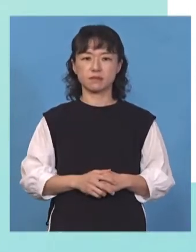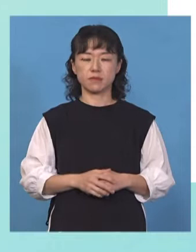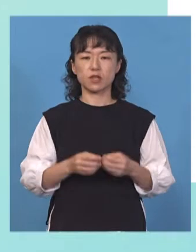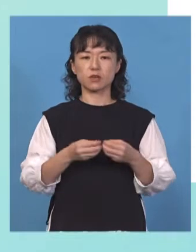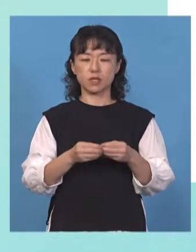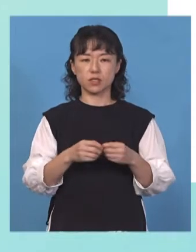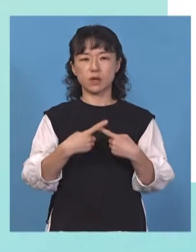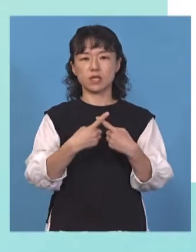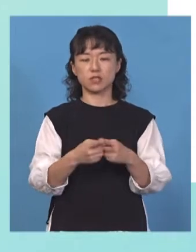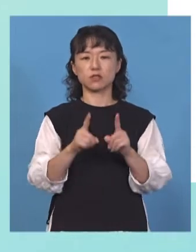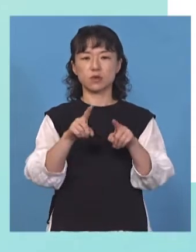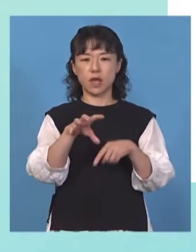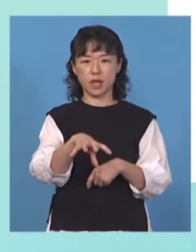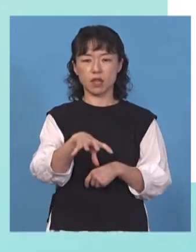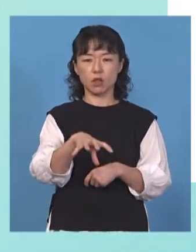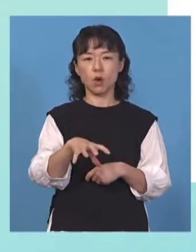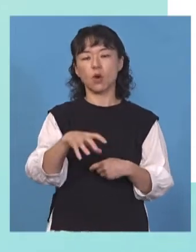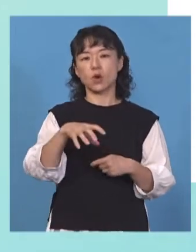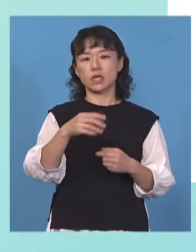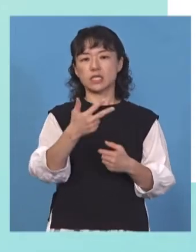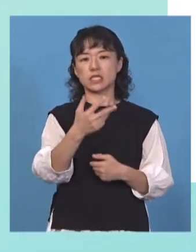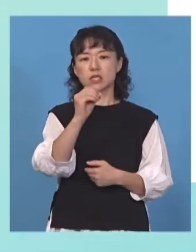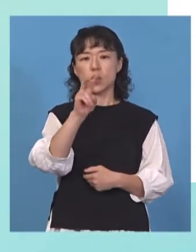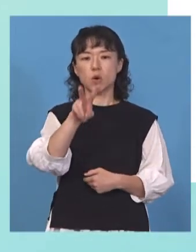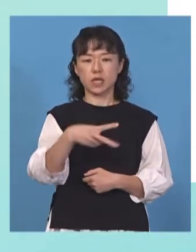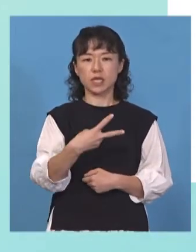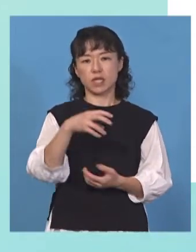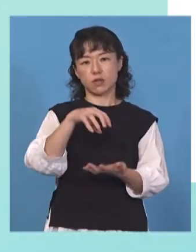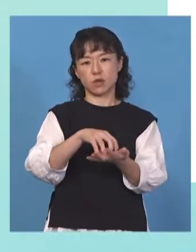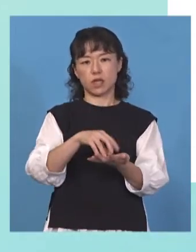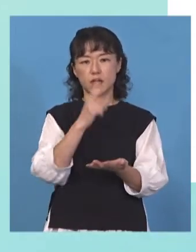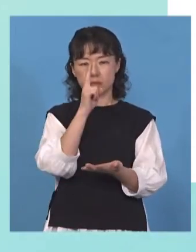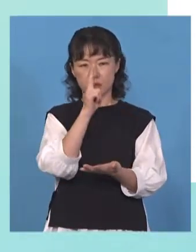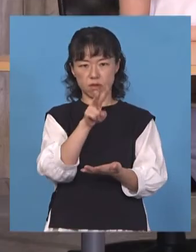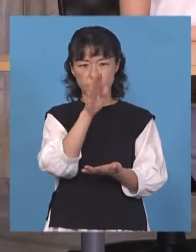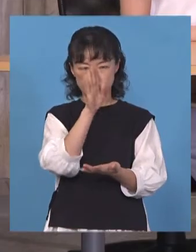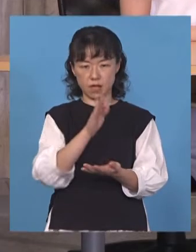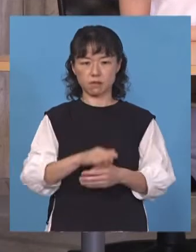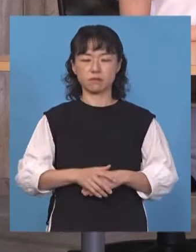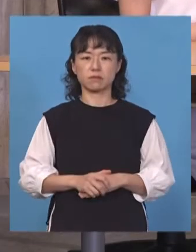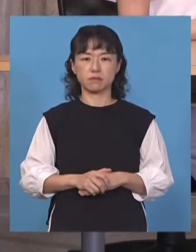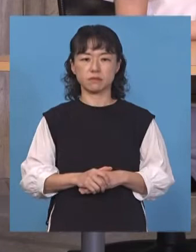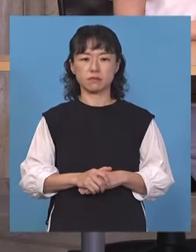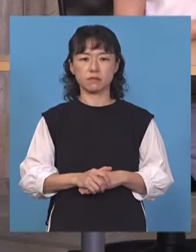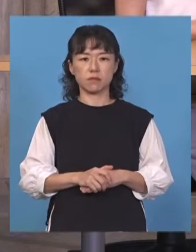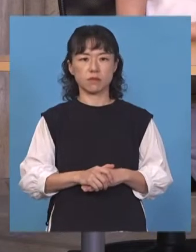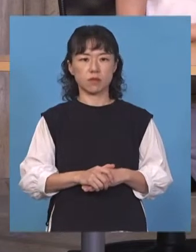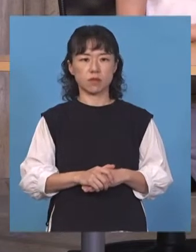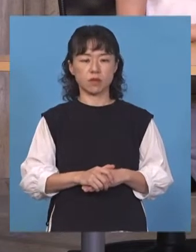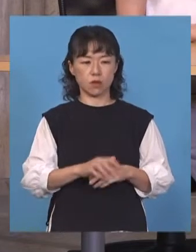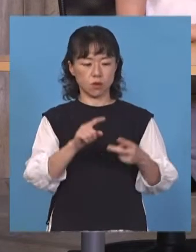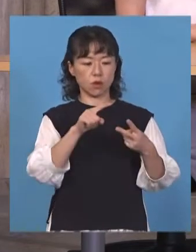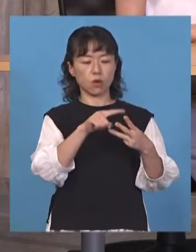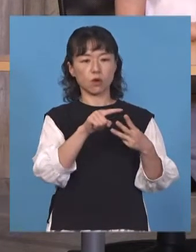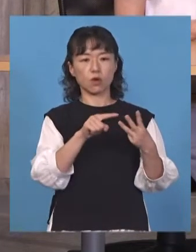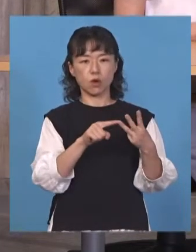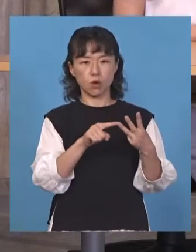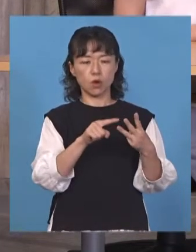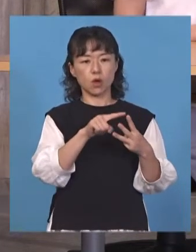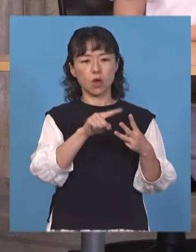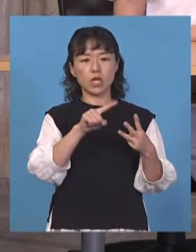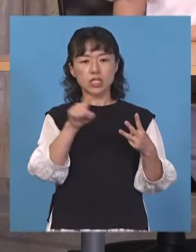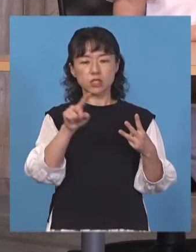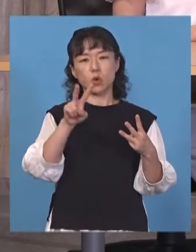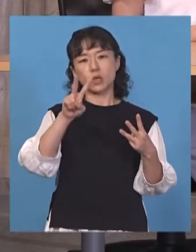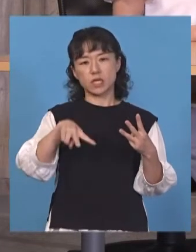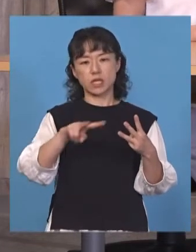しくは入園のしおりにも掲載していますので、ご確認してください。 はい。幼稚園や認定こども園保育所には1